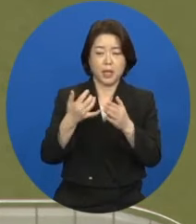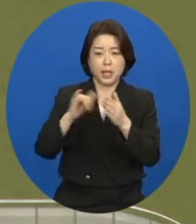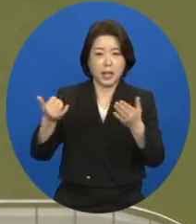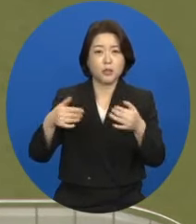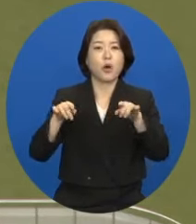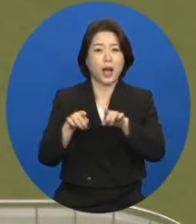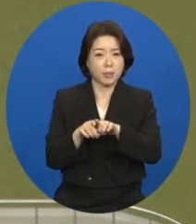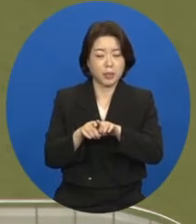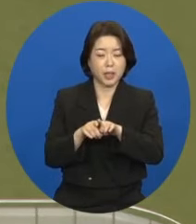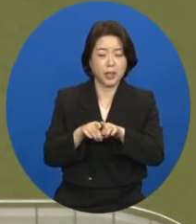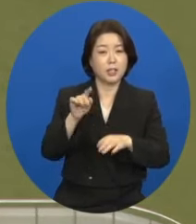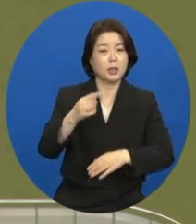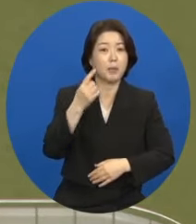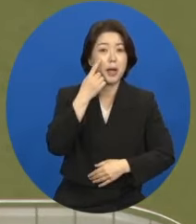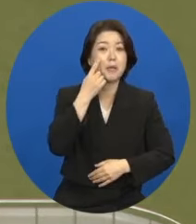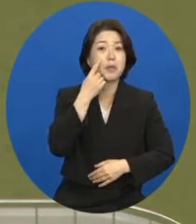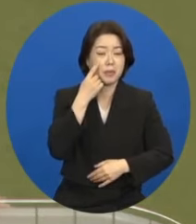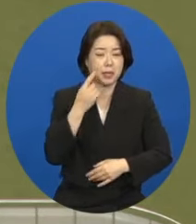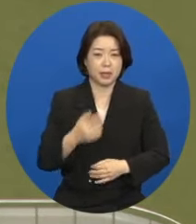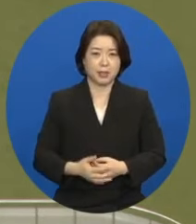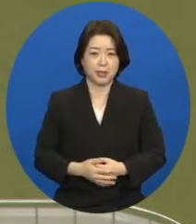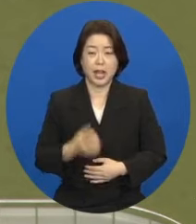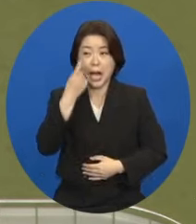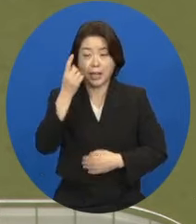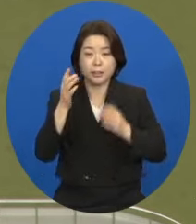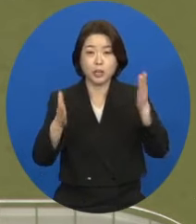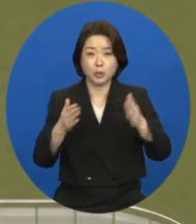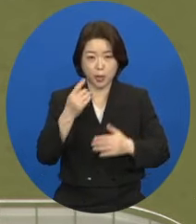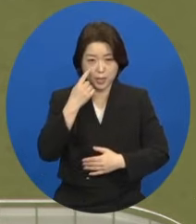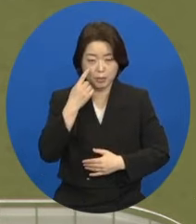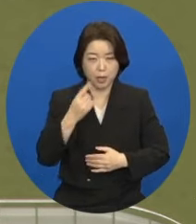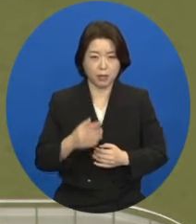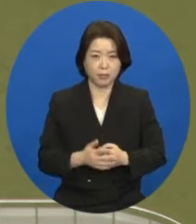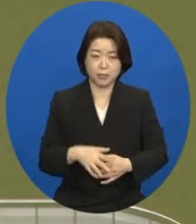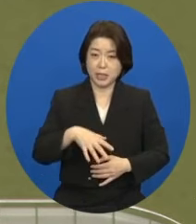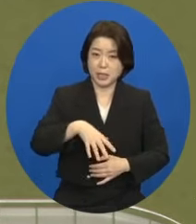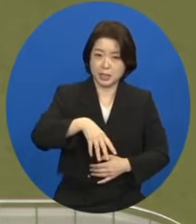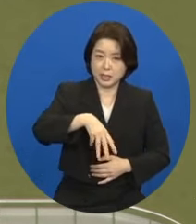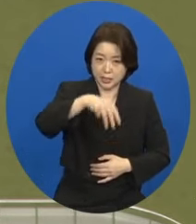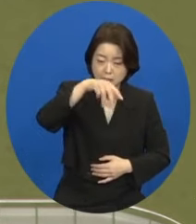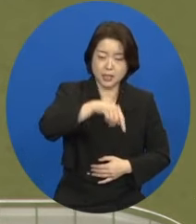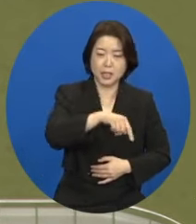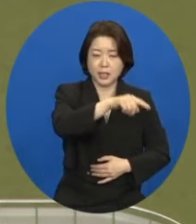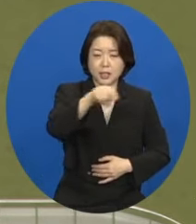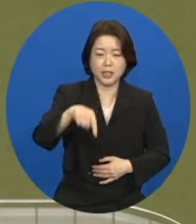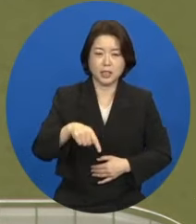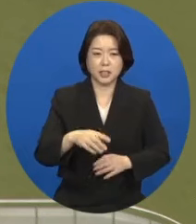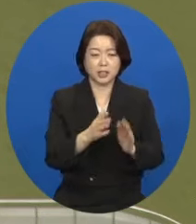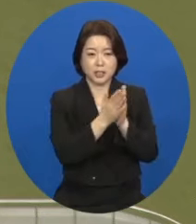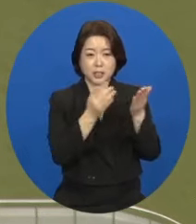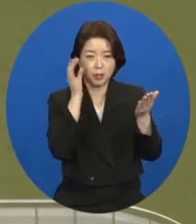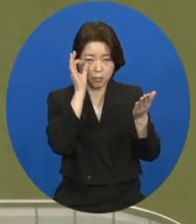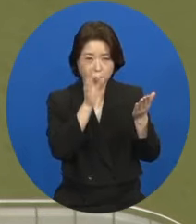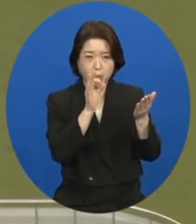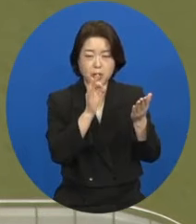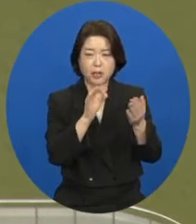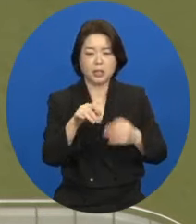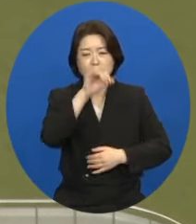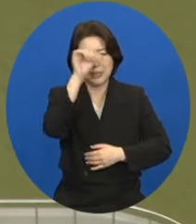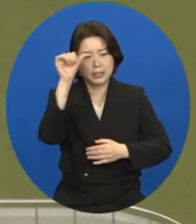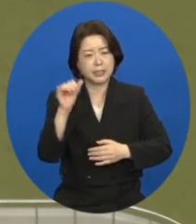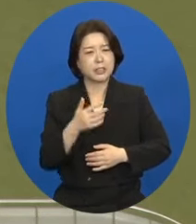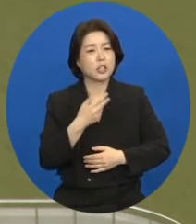가족께서 가정에서 한번 해보시기 바랍니다. 창세기 요셉의 인생을 보면 그 인생에다 막아주시는 은혜가 있었어요. 형들이